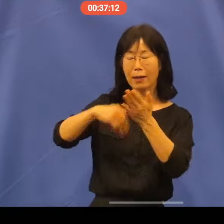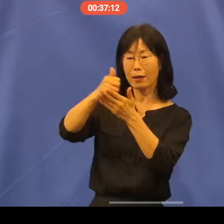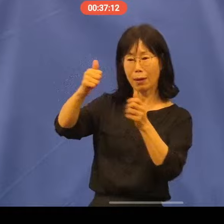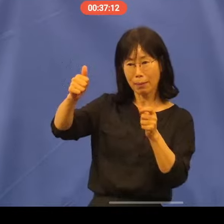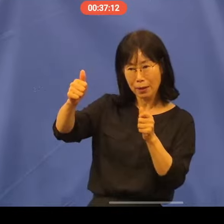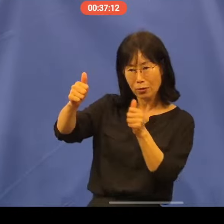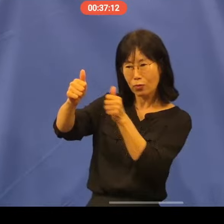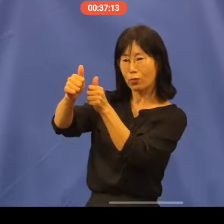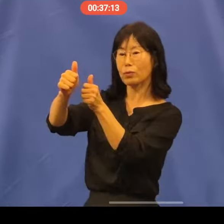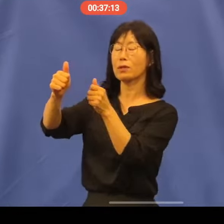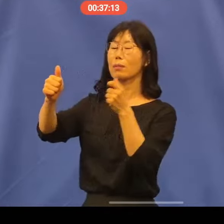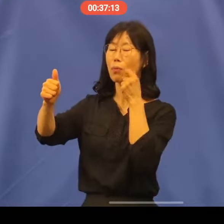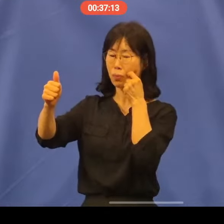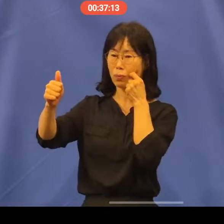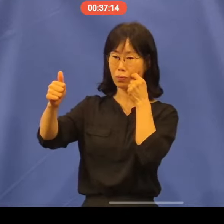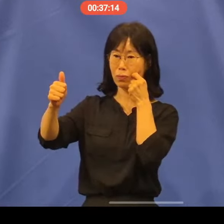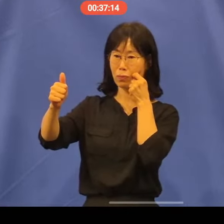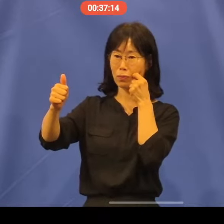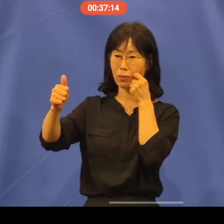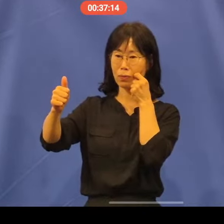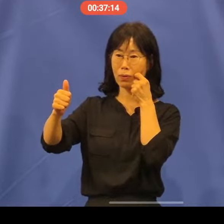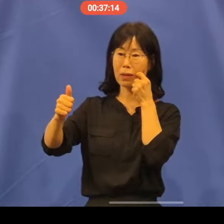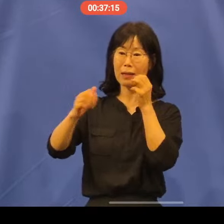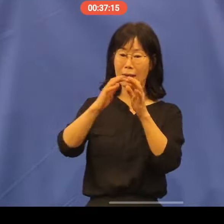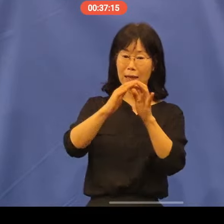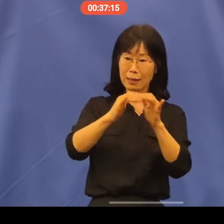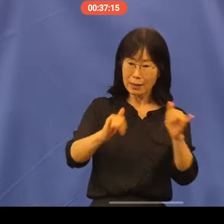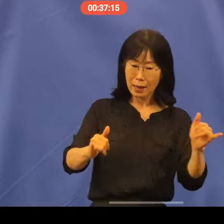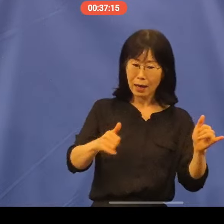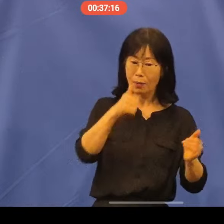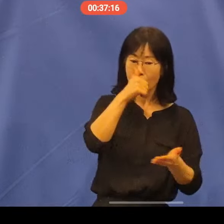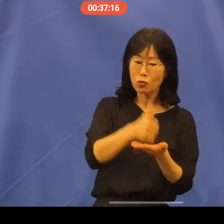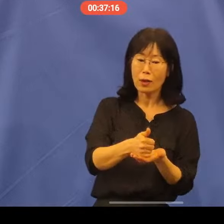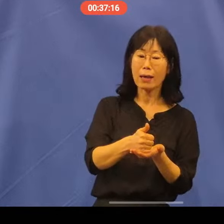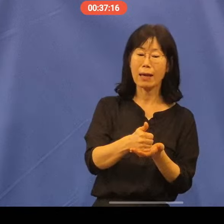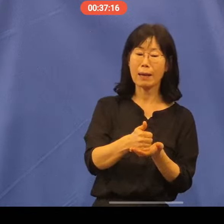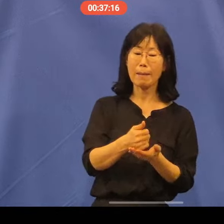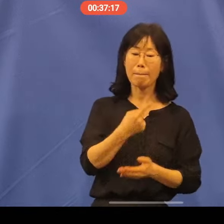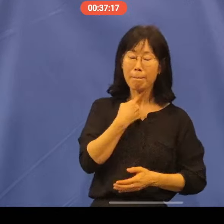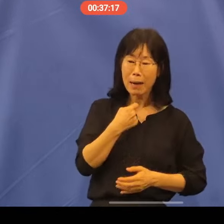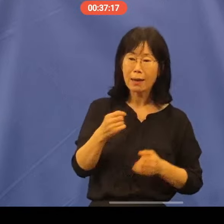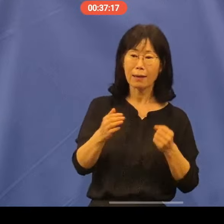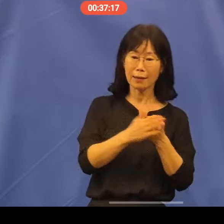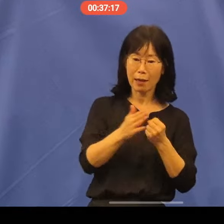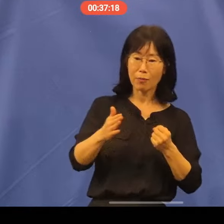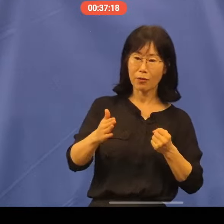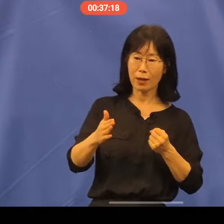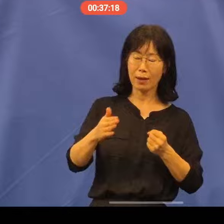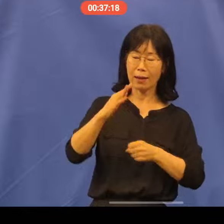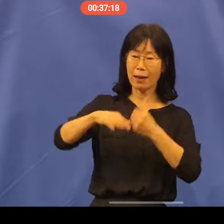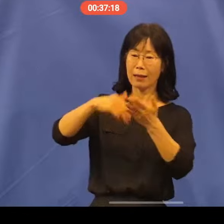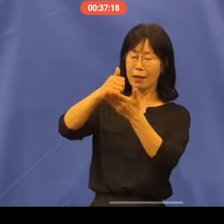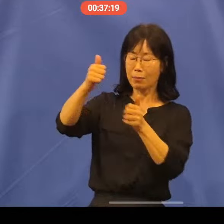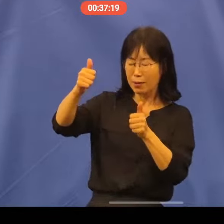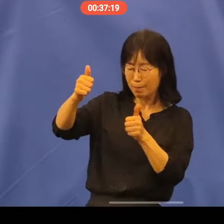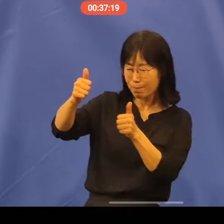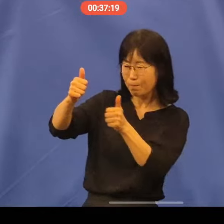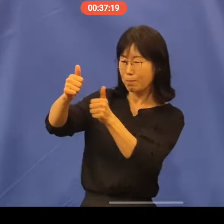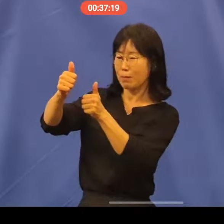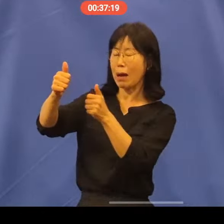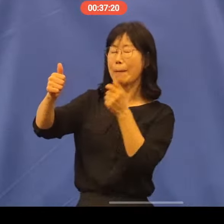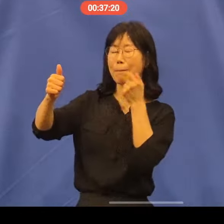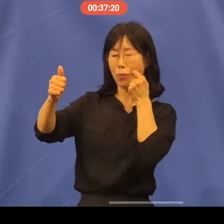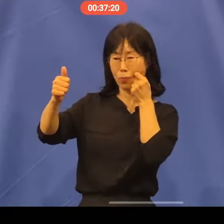지은 인간이 스스로 하나님을 향하여 가고자 하는 마음을 막기 때문에.